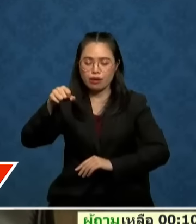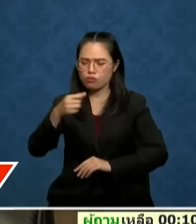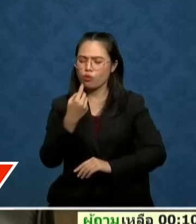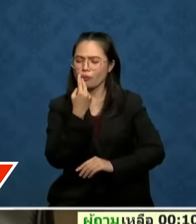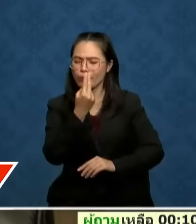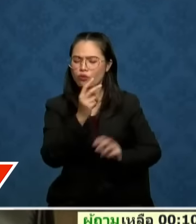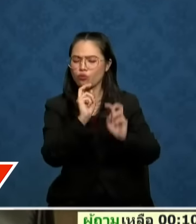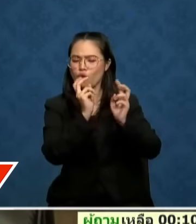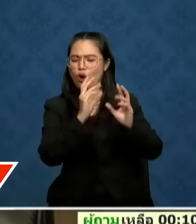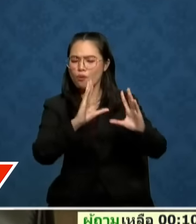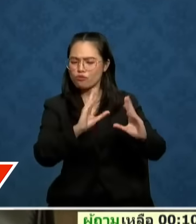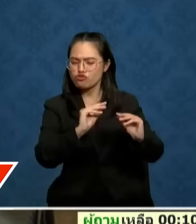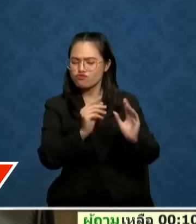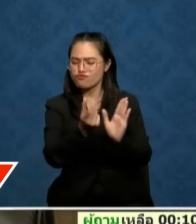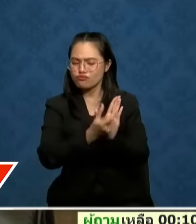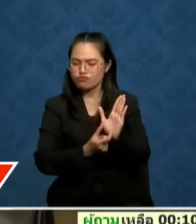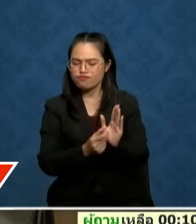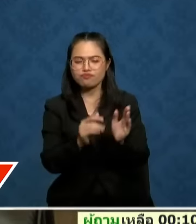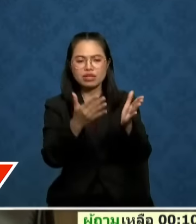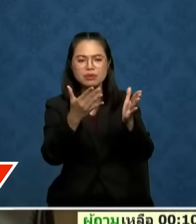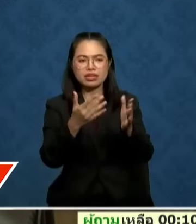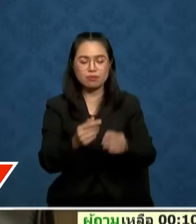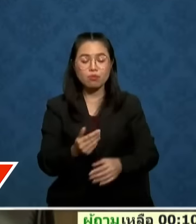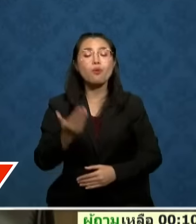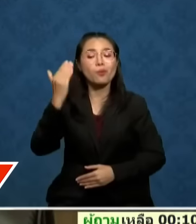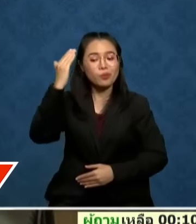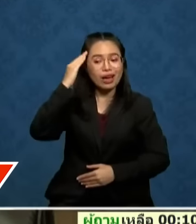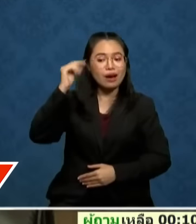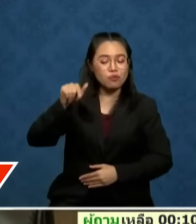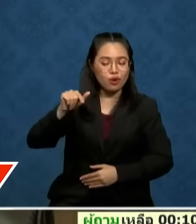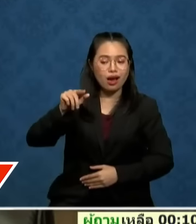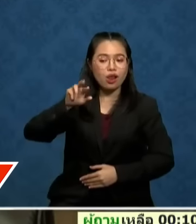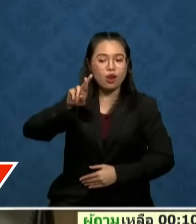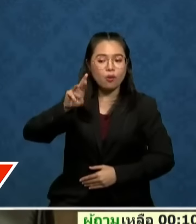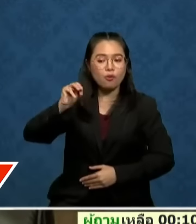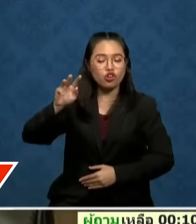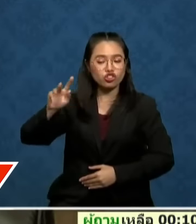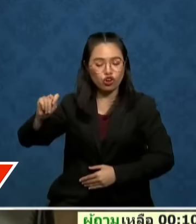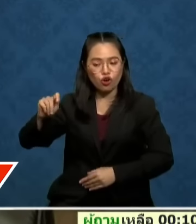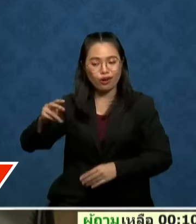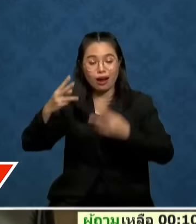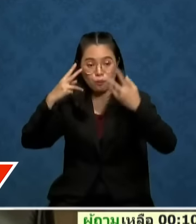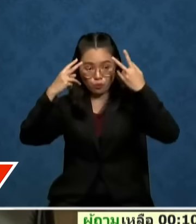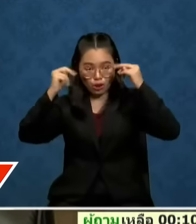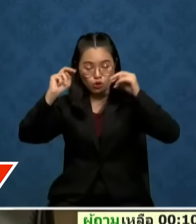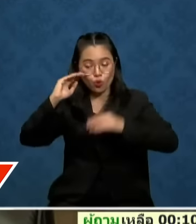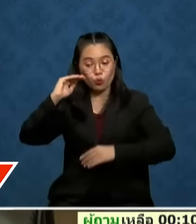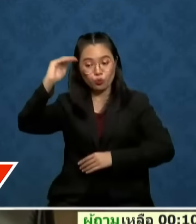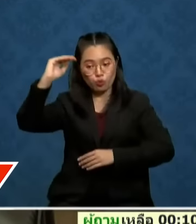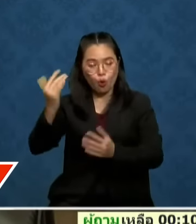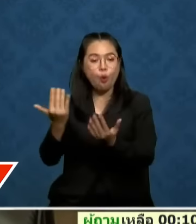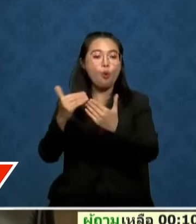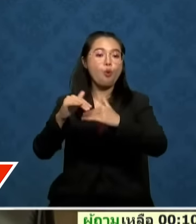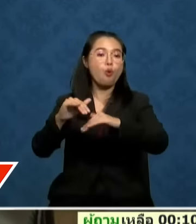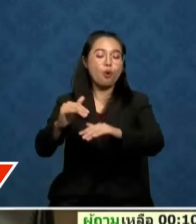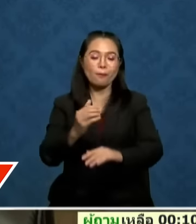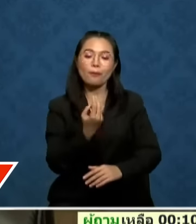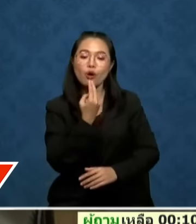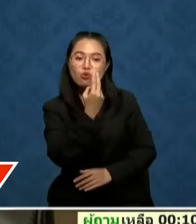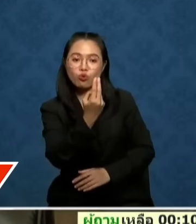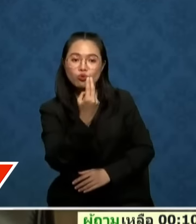ทางท่านรัฐมนตรีลงพื้นที่ร่วมกับทางท่านนายกในวันที่ลงพื้นที่ด้วยกันท่านคงทราบดีว่าก